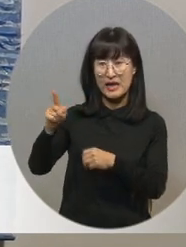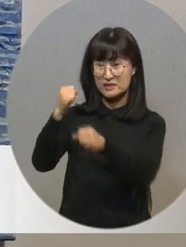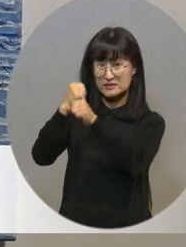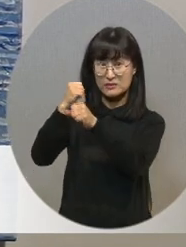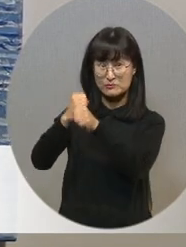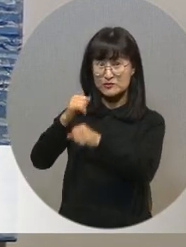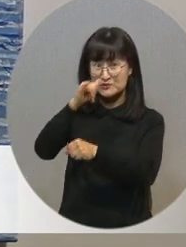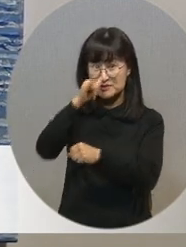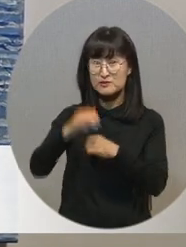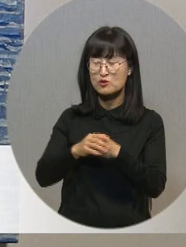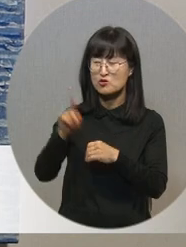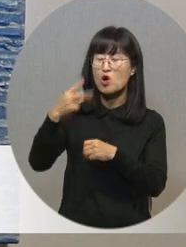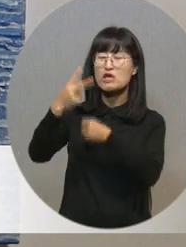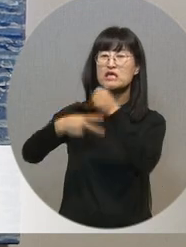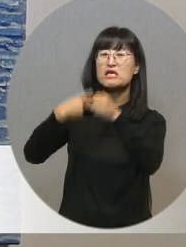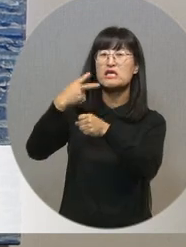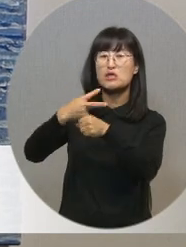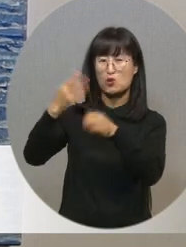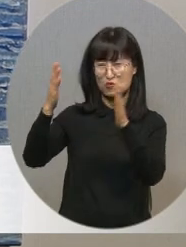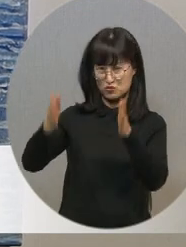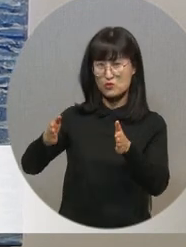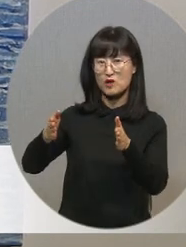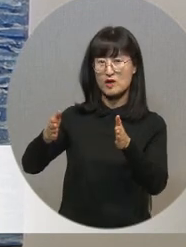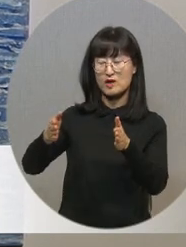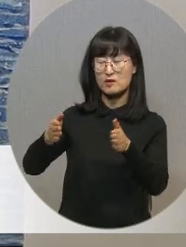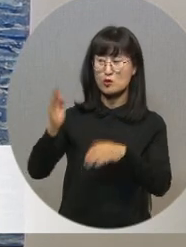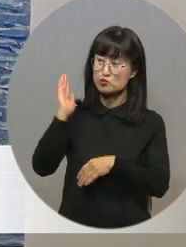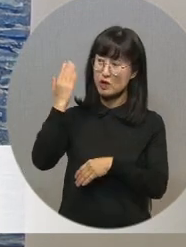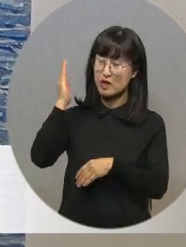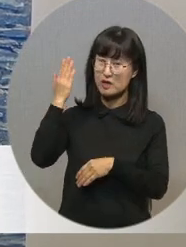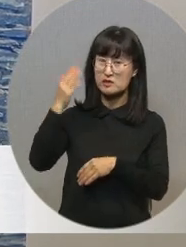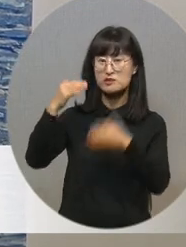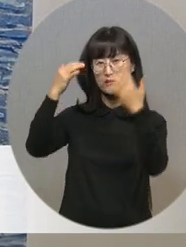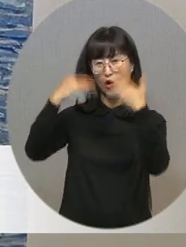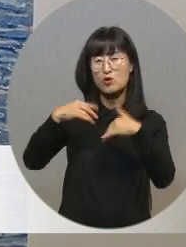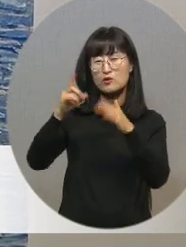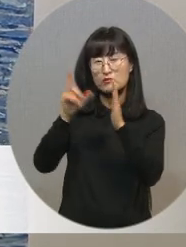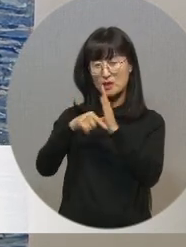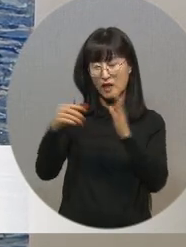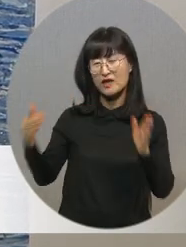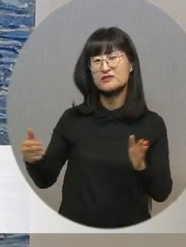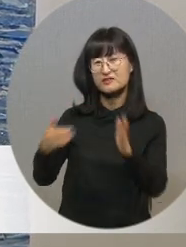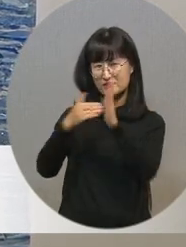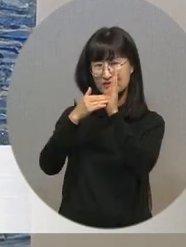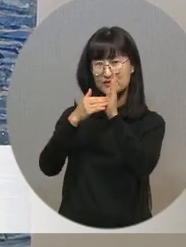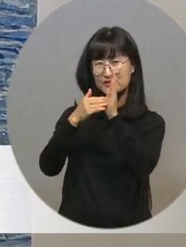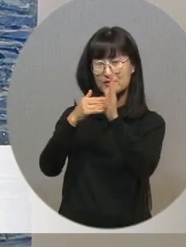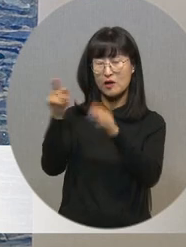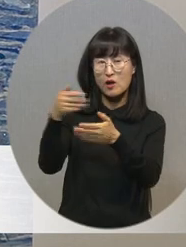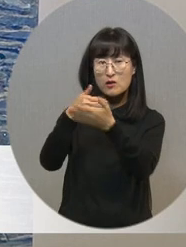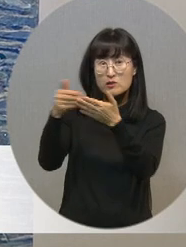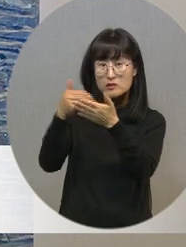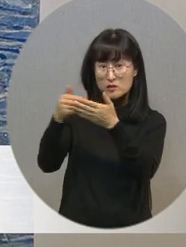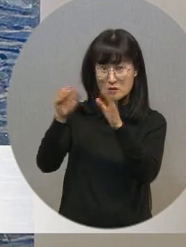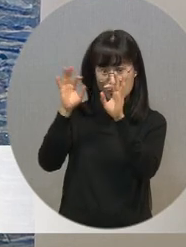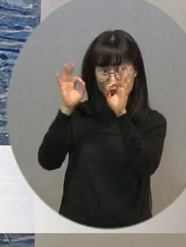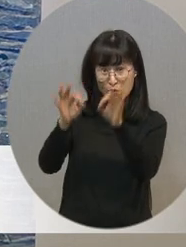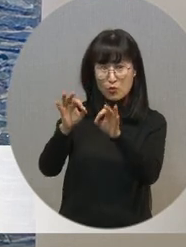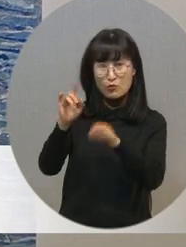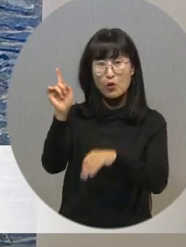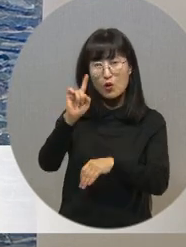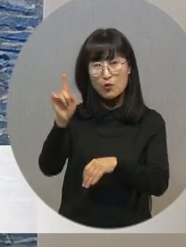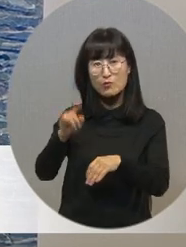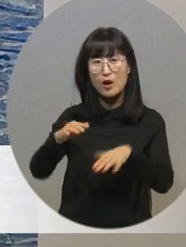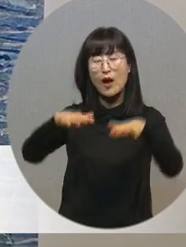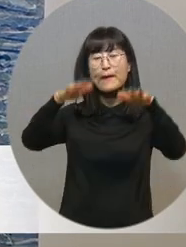2년에 걸쳐서 이제 최근에 올 여름에 마무리된 작품인데 저 그림 속에는